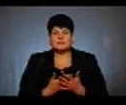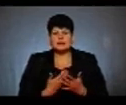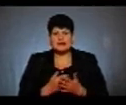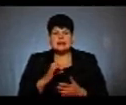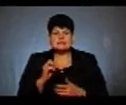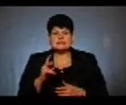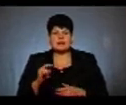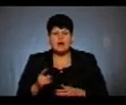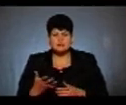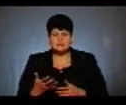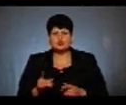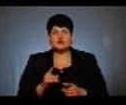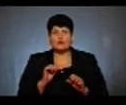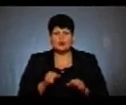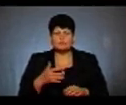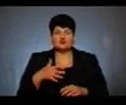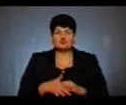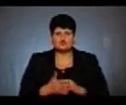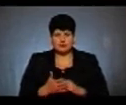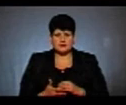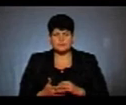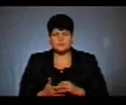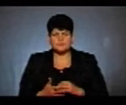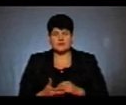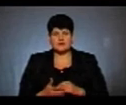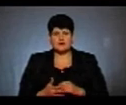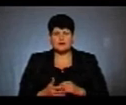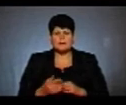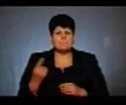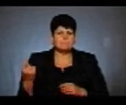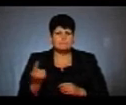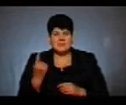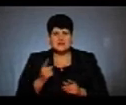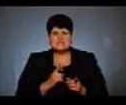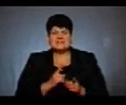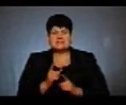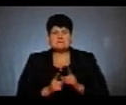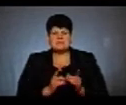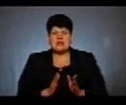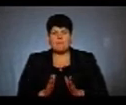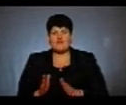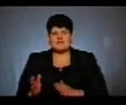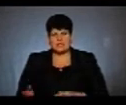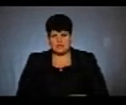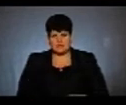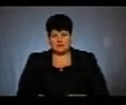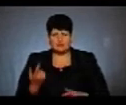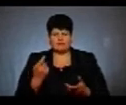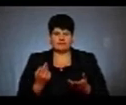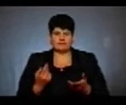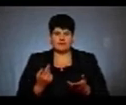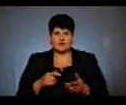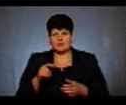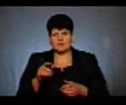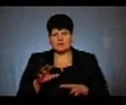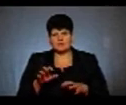сказу, щоб можна було зрозуміти, значить, що тварин, є небезпека? Ознаки сказу, перш за все, зміна поведінки тварини. Вона стає, як